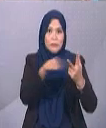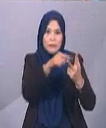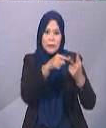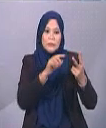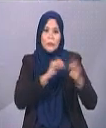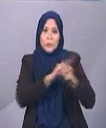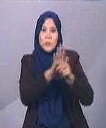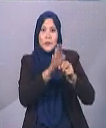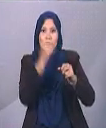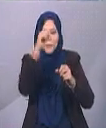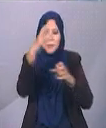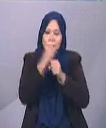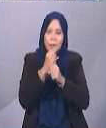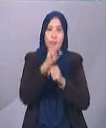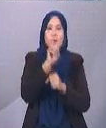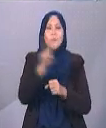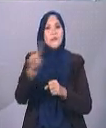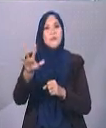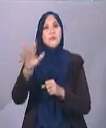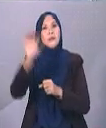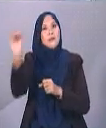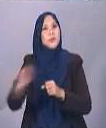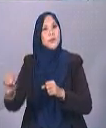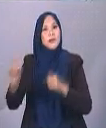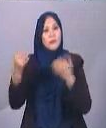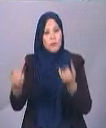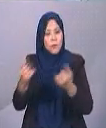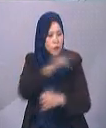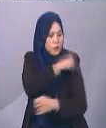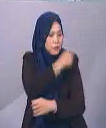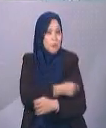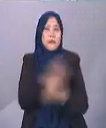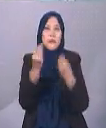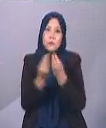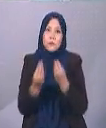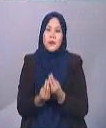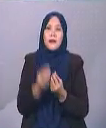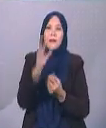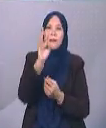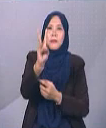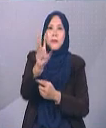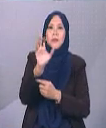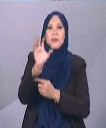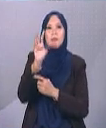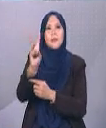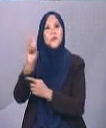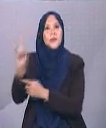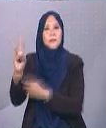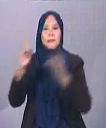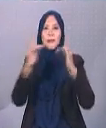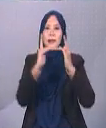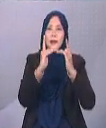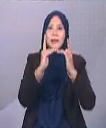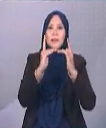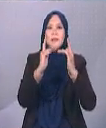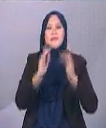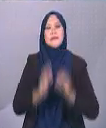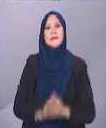mencapai 52%. Ketiga-tiga hospital berkenaan berkapasiti 666 katil.